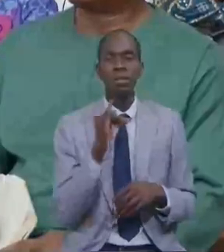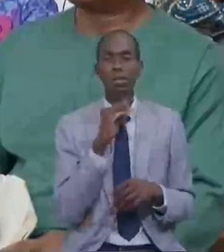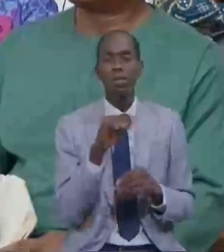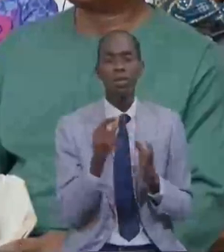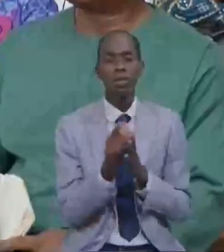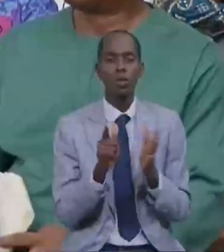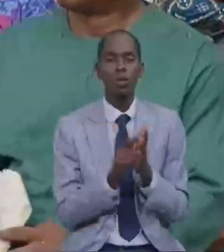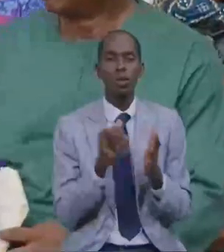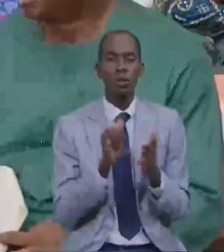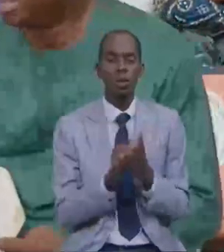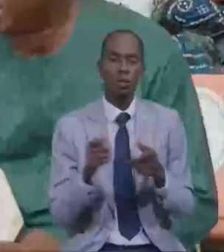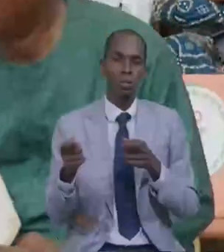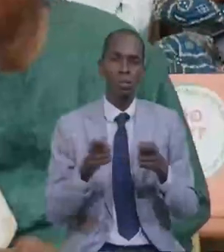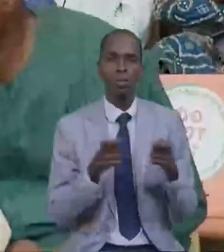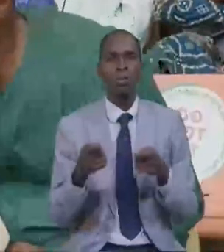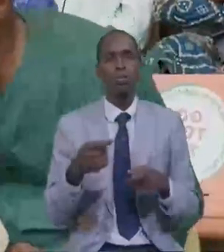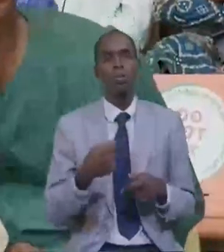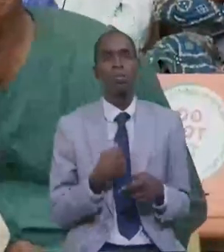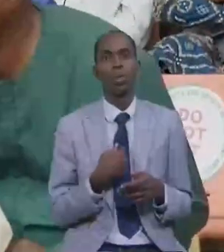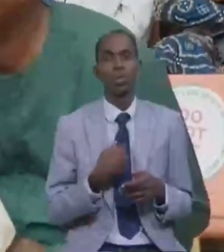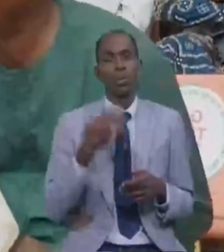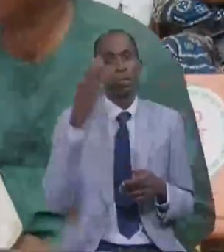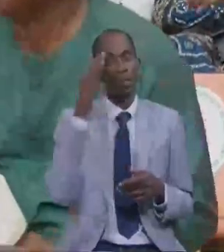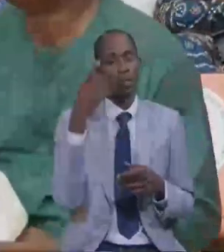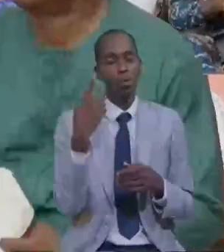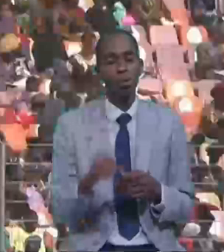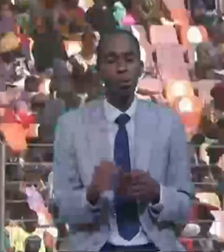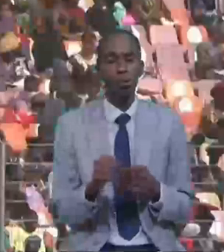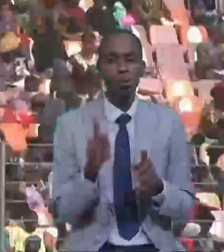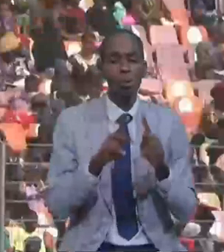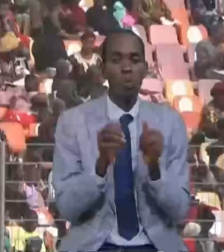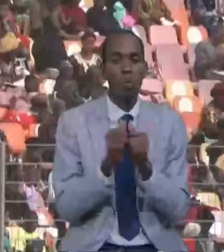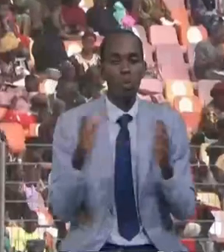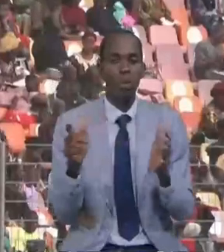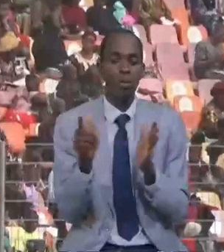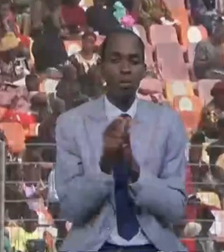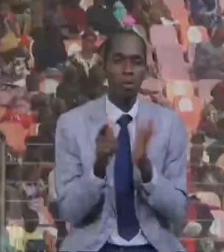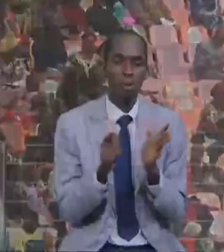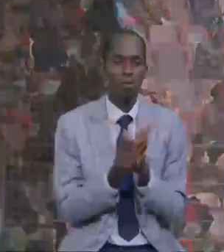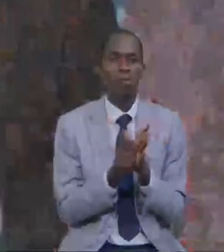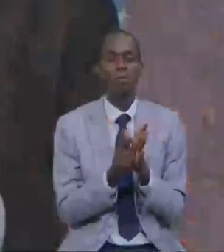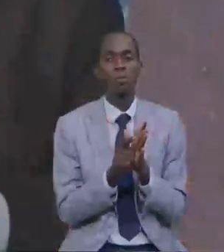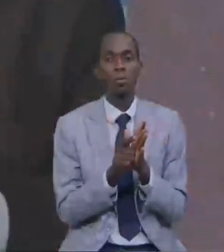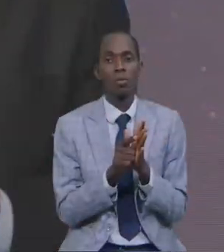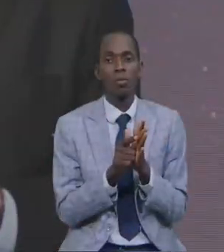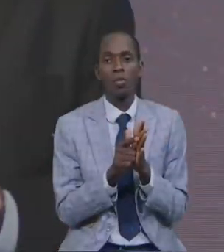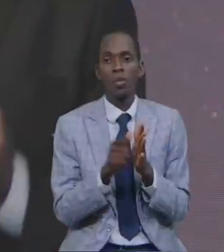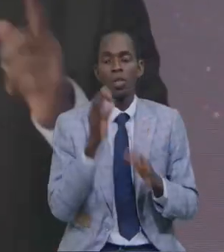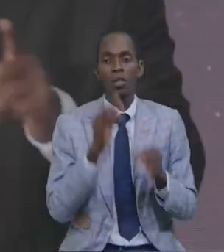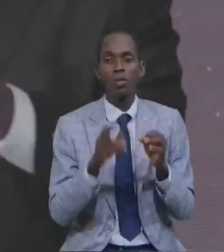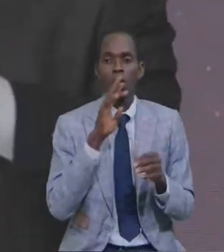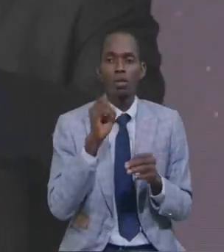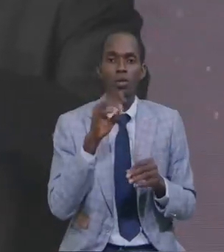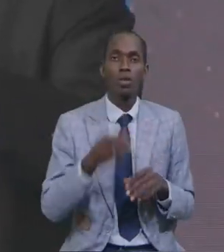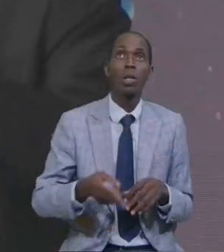ciel. Si tu es élevé, dirigeant des femmes, et tu es surélevé, pasteur, frère,